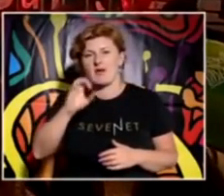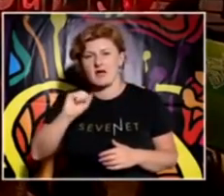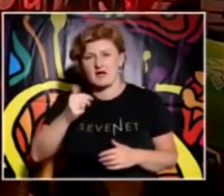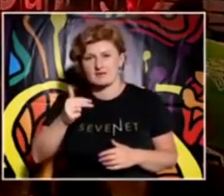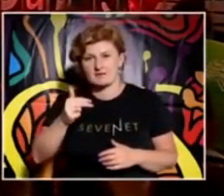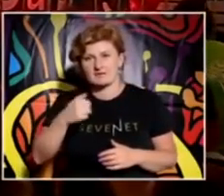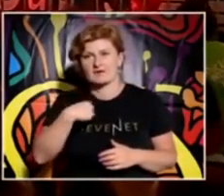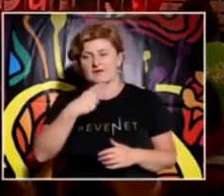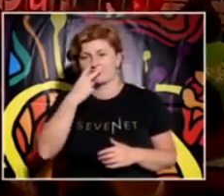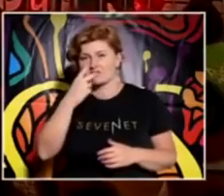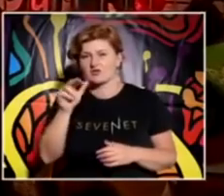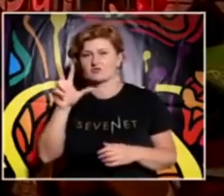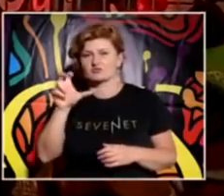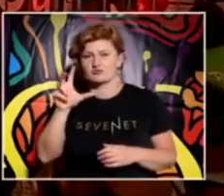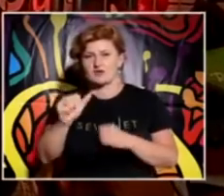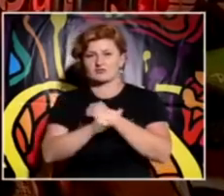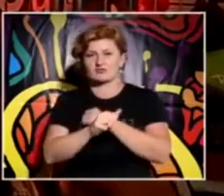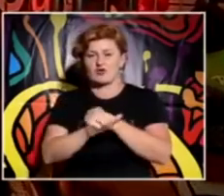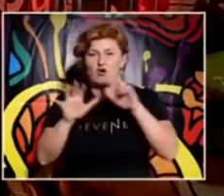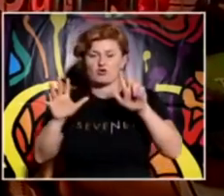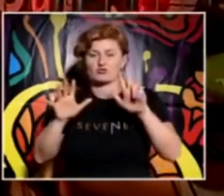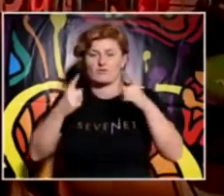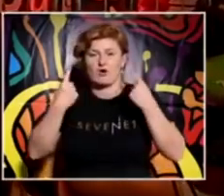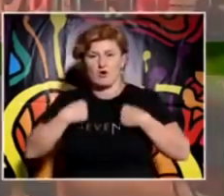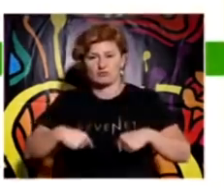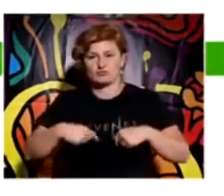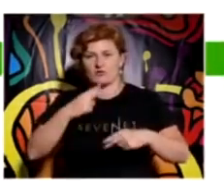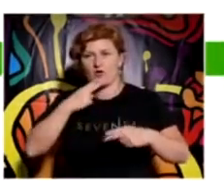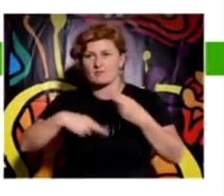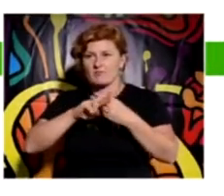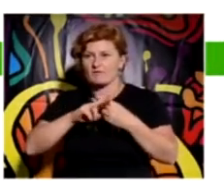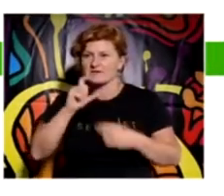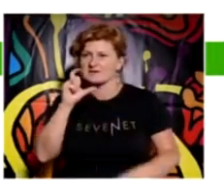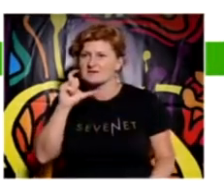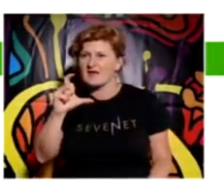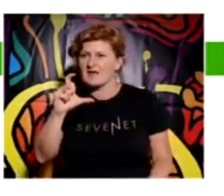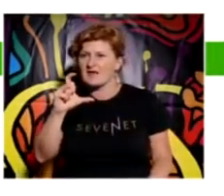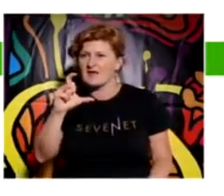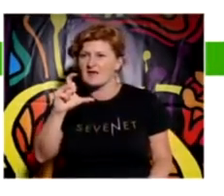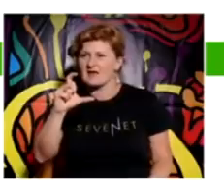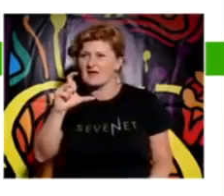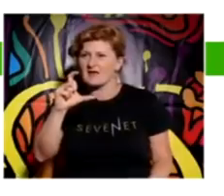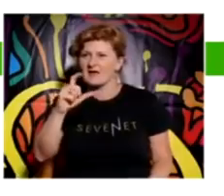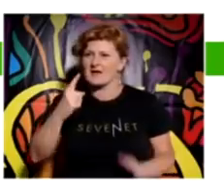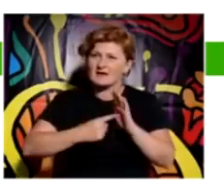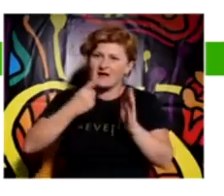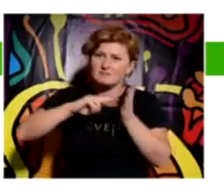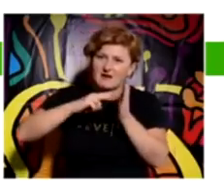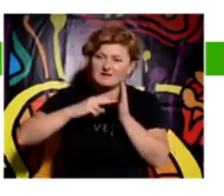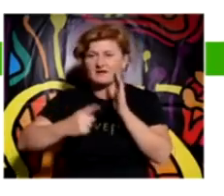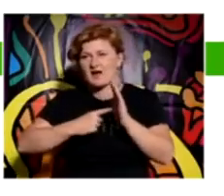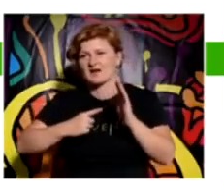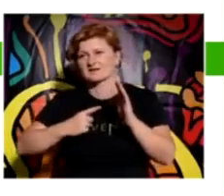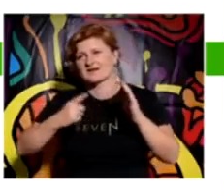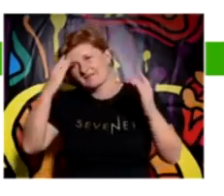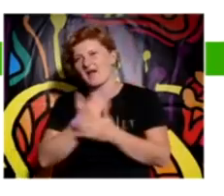na to pytanie. 368 osób odpowiedziało. Wybrało C. Raz plan, raz spontan. 64% odpowiedzi. Szykuje